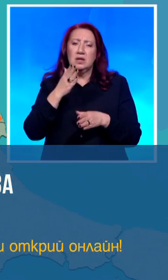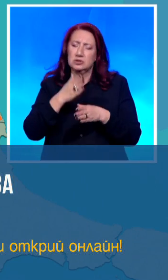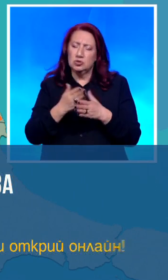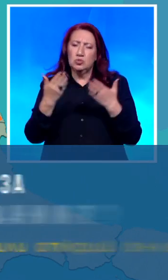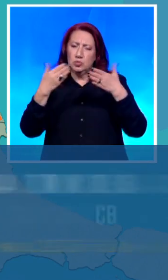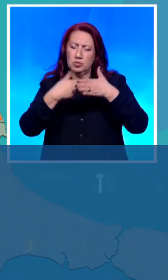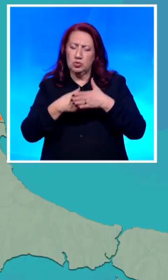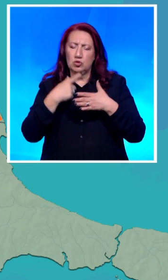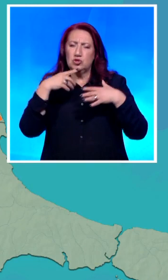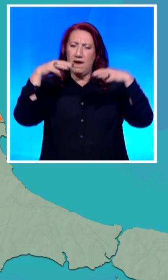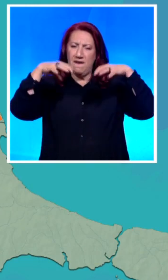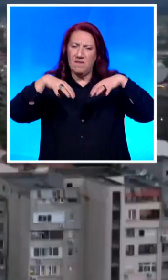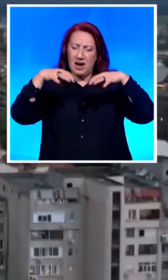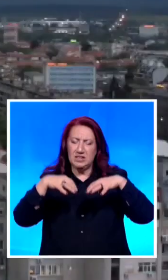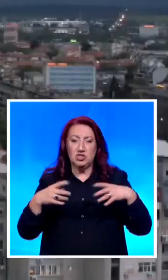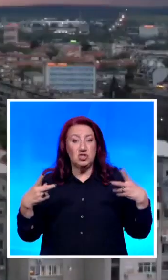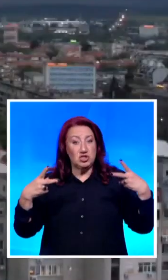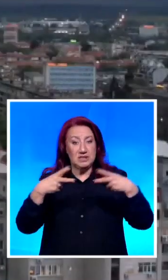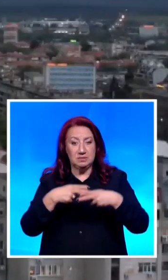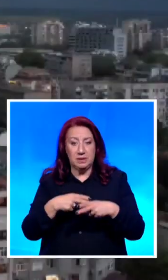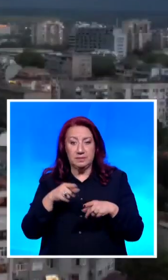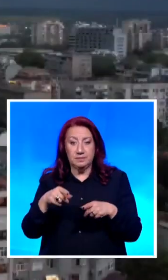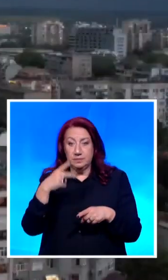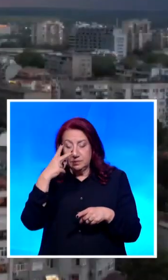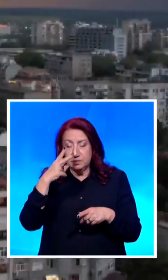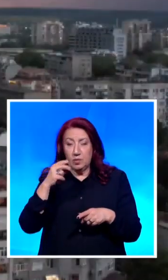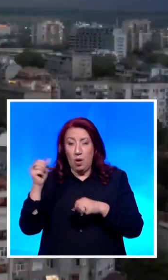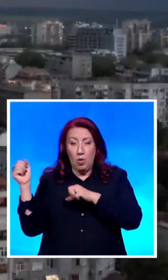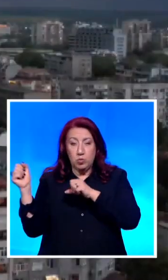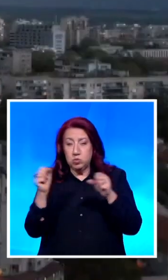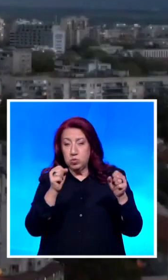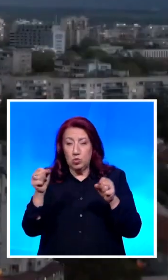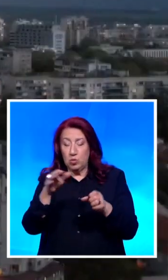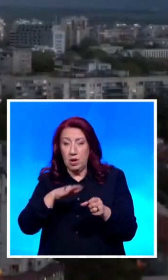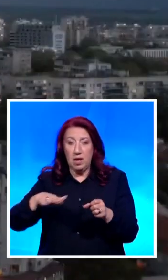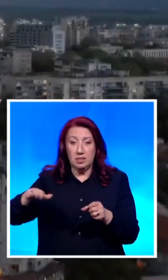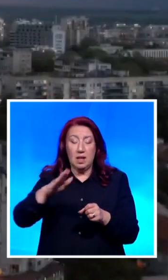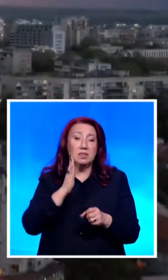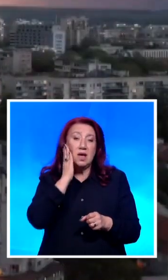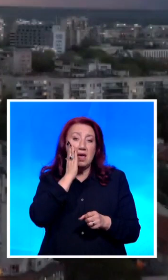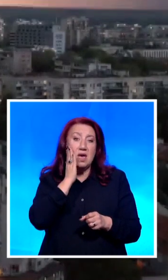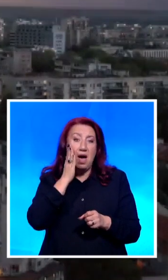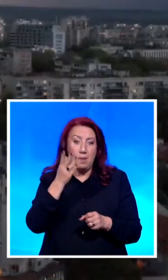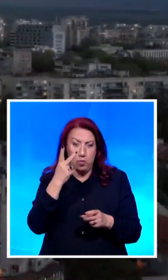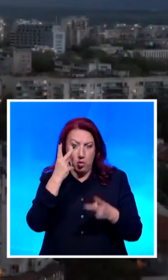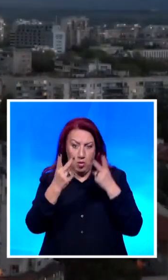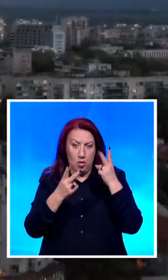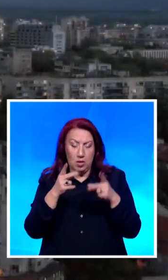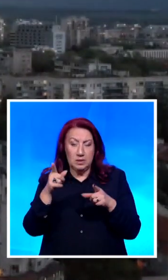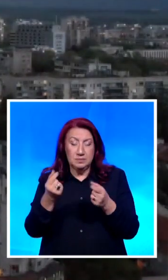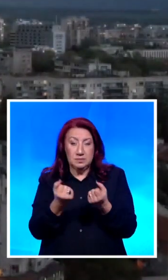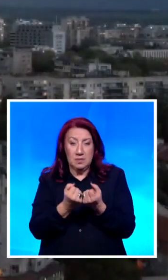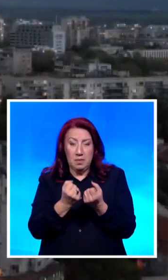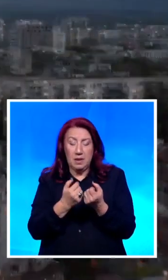опасните явления да спрат. А тези кадри на днешната буря над Ямбол ни изпрати нашия зрител Недялко Динев. Там на места падна